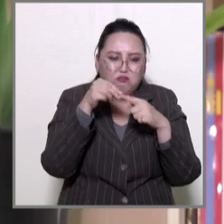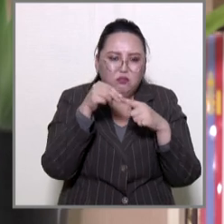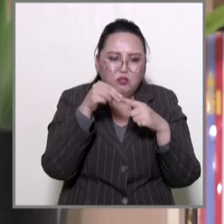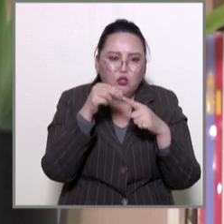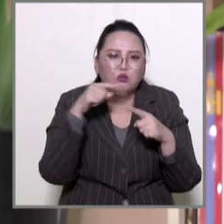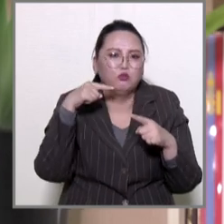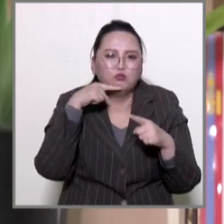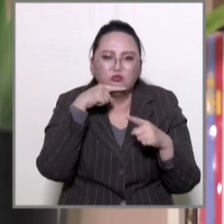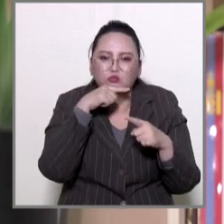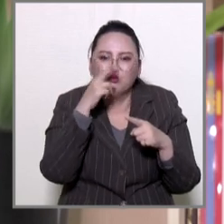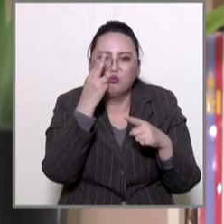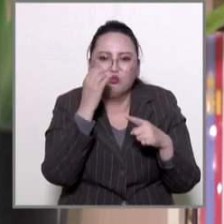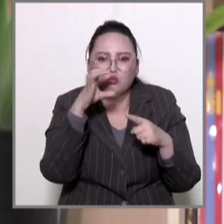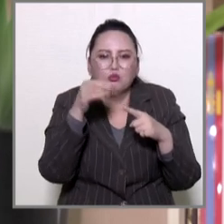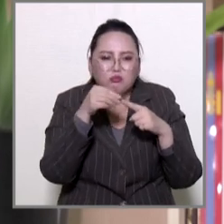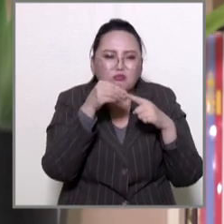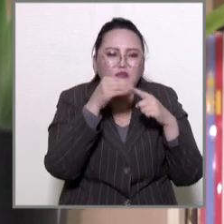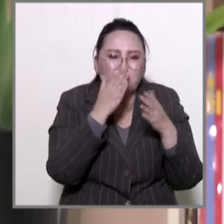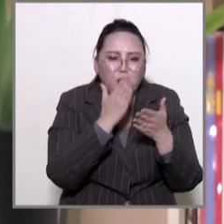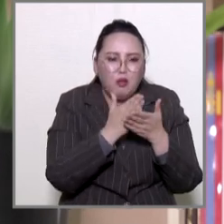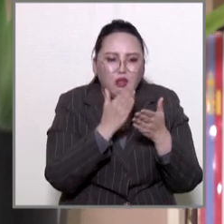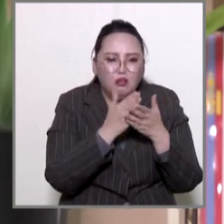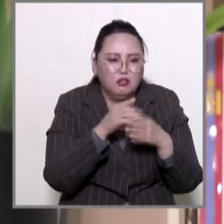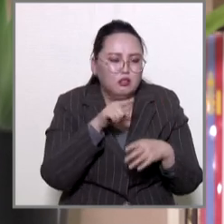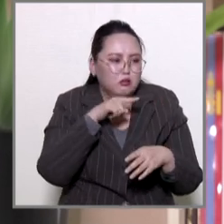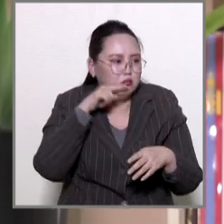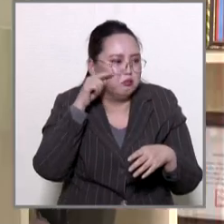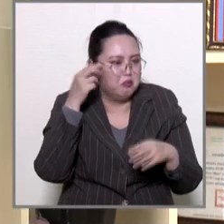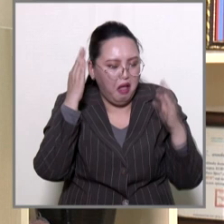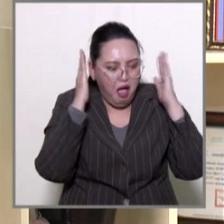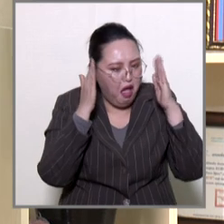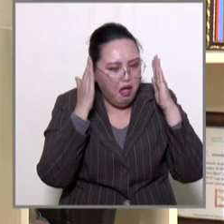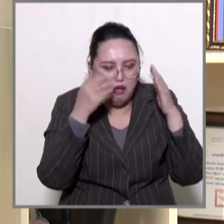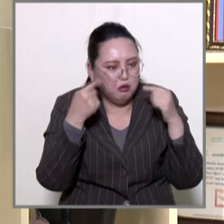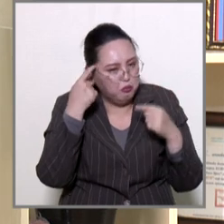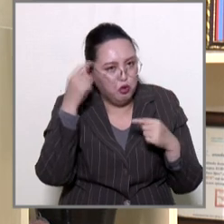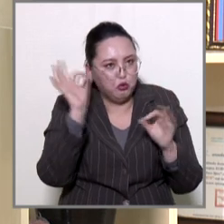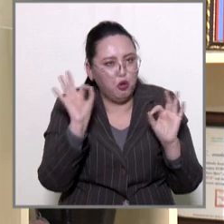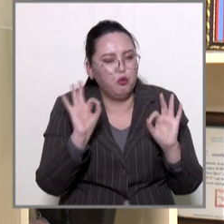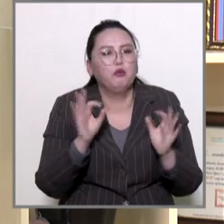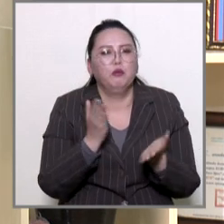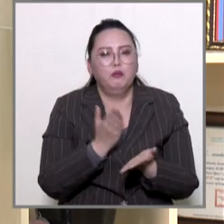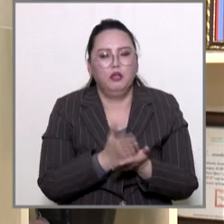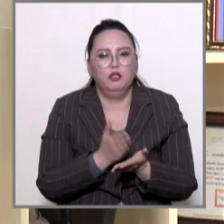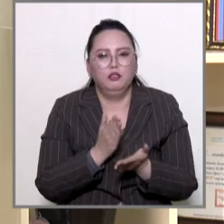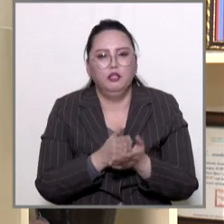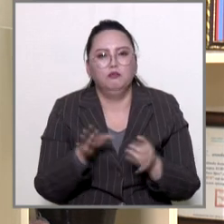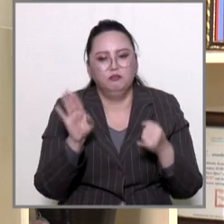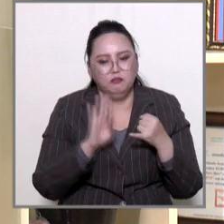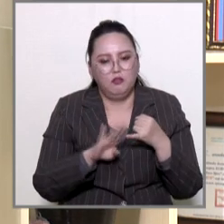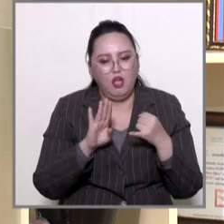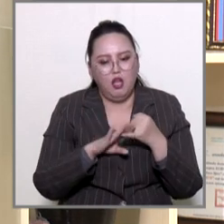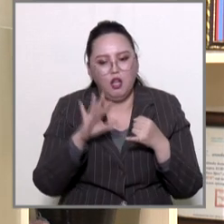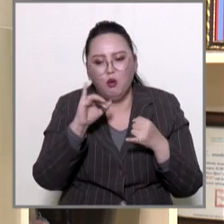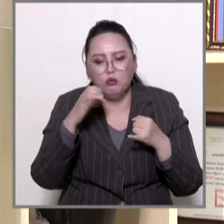хэдийч залуу янгар түүнийг анхааран бодохсгоо байсангүй. Хожмоо тогтоол уснаас